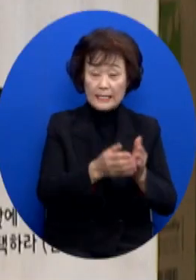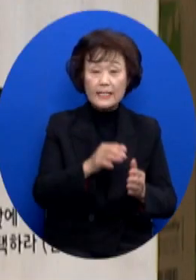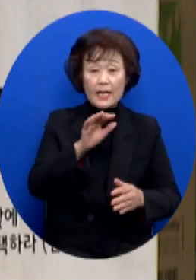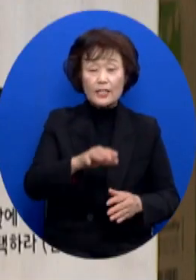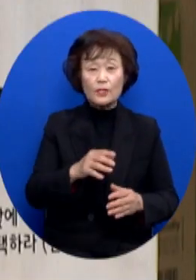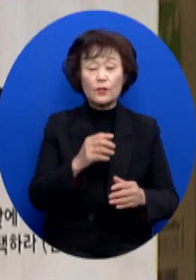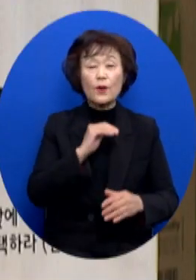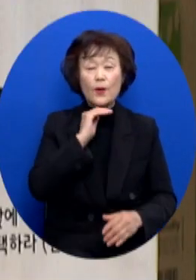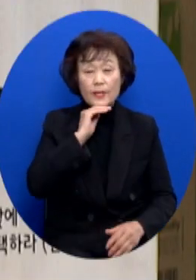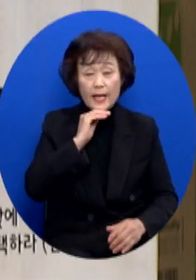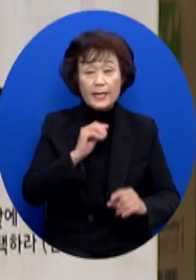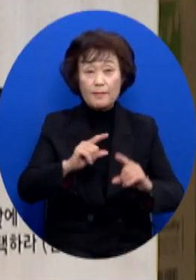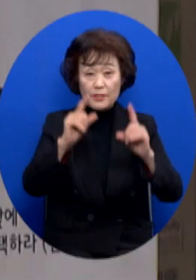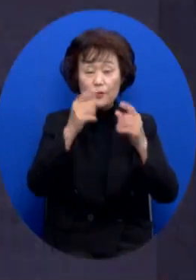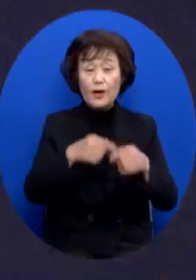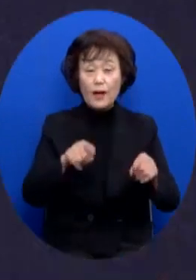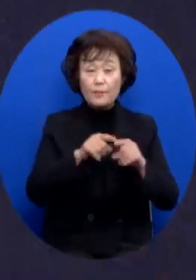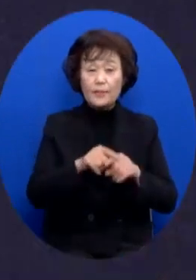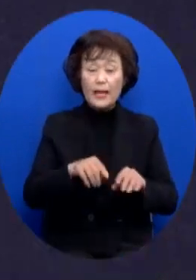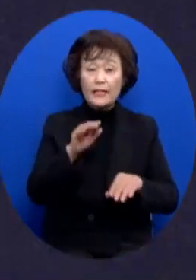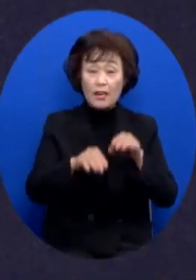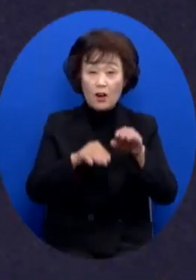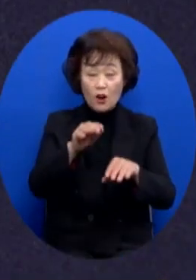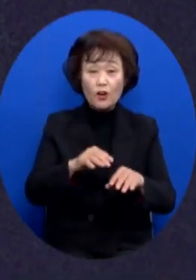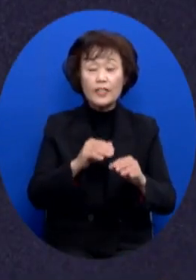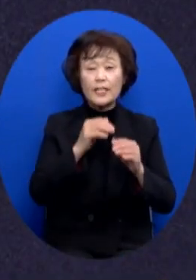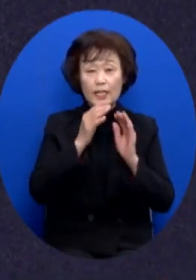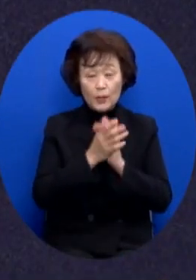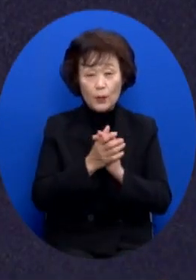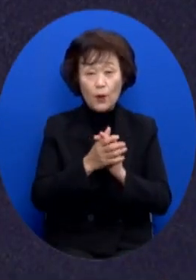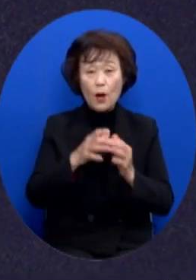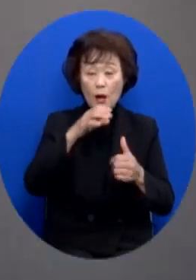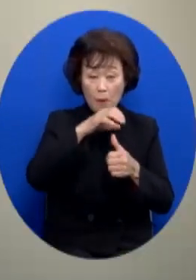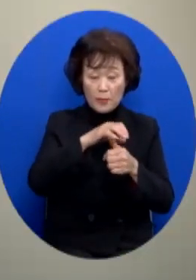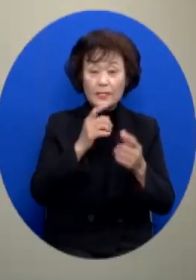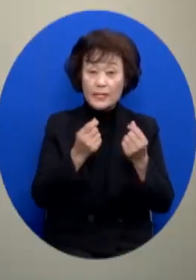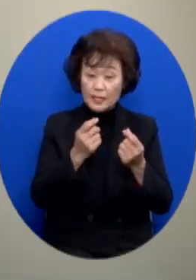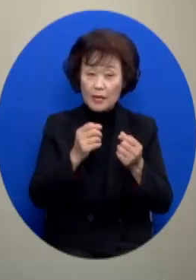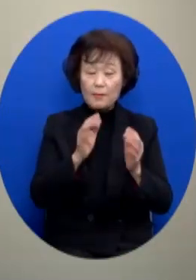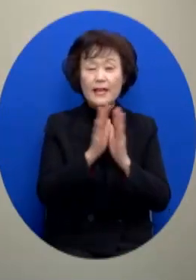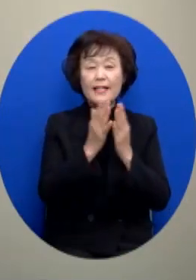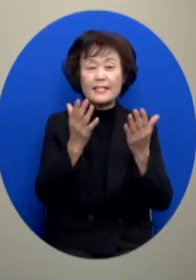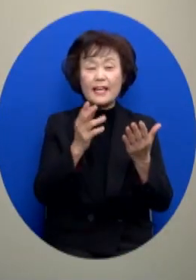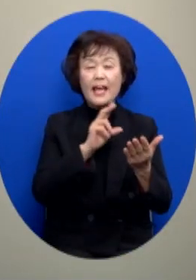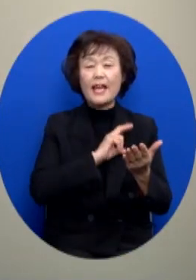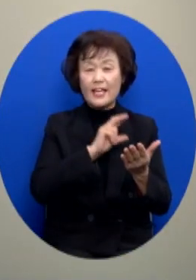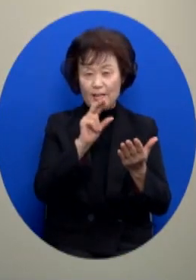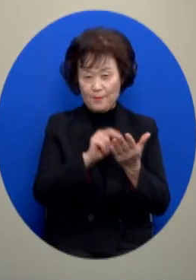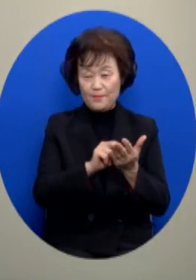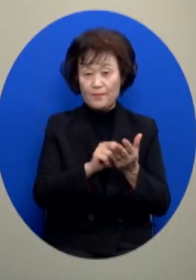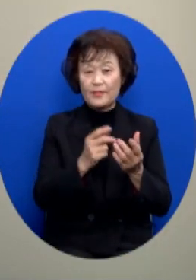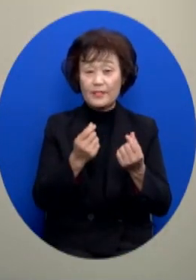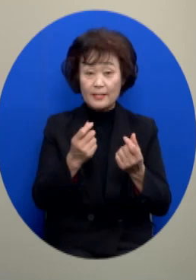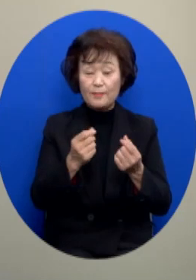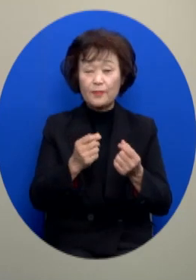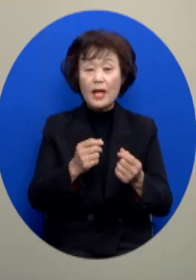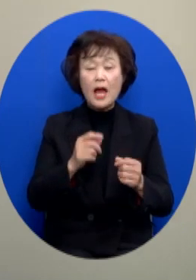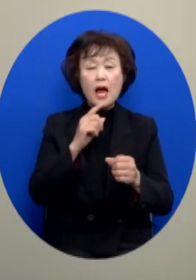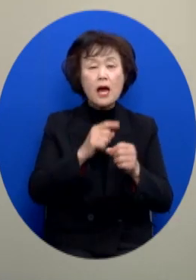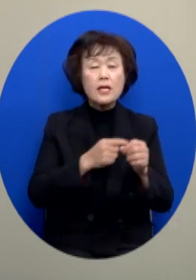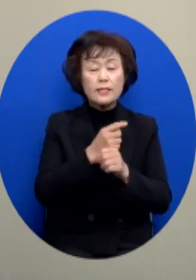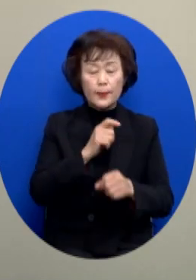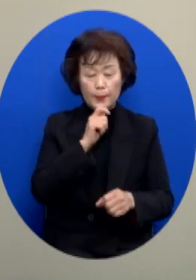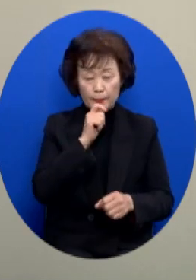자연과 함께하는 걷기 기도 버섯처럼 묵상을 진행합니다 걷기 기도 30분 한시간 동안